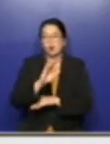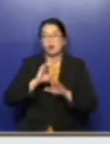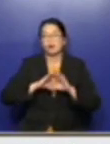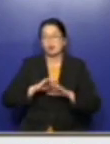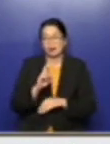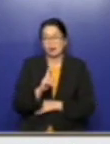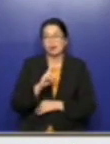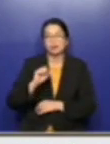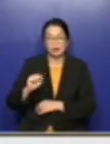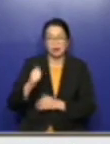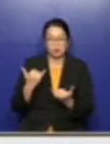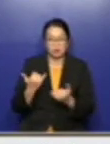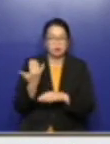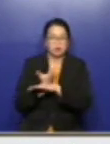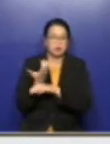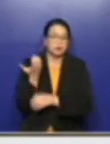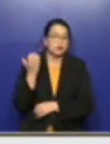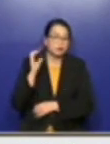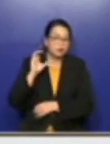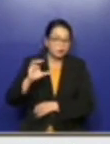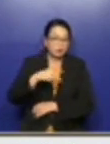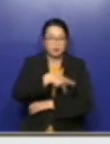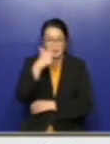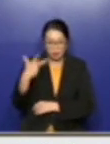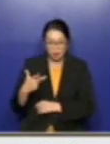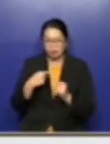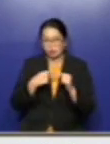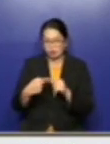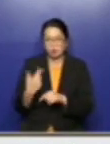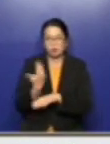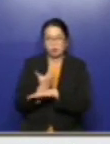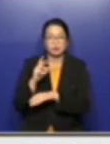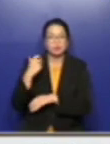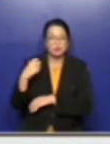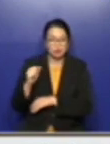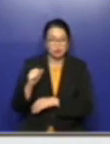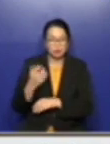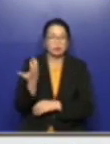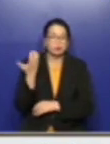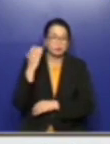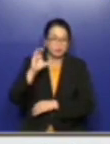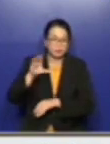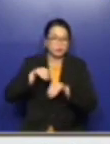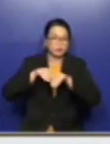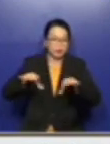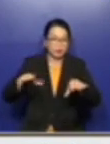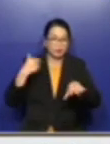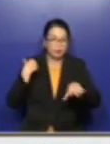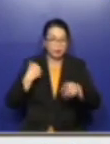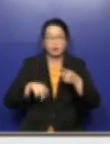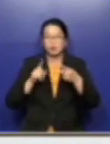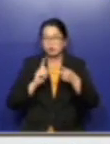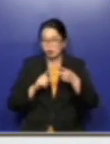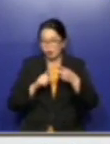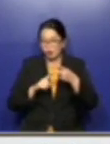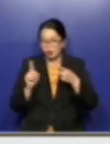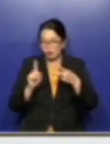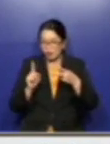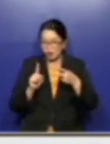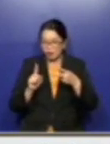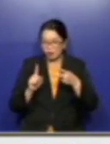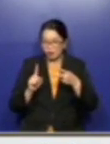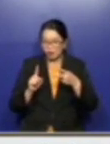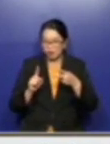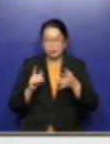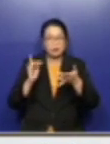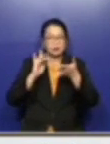ง10เนี่ยออนแอร์อยู่หลังจากนั้นท่านไปทำอะไรต่อครับก็เอาไปทำเรื่องของออนไลน์